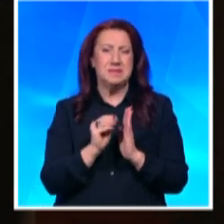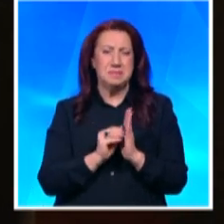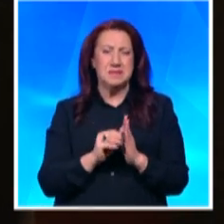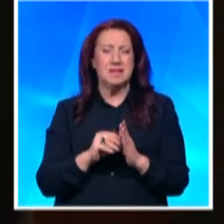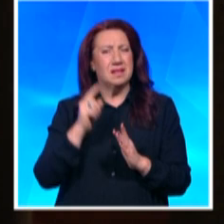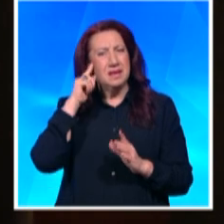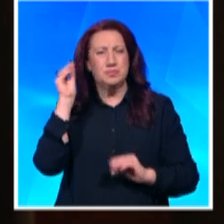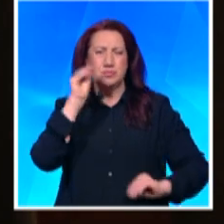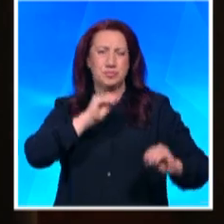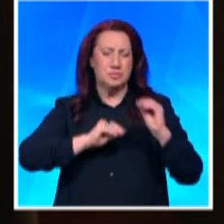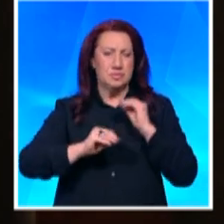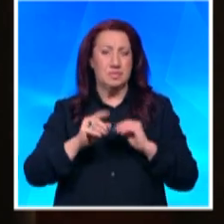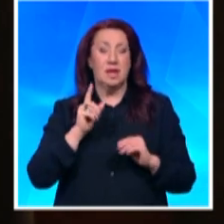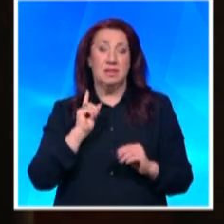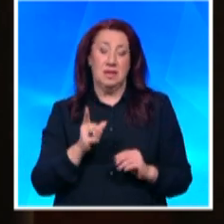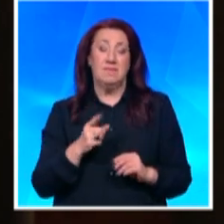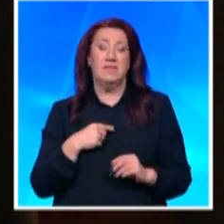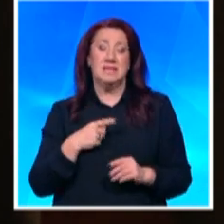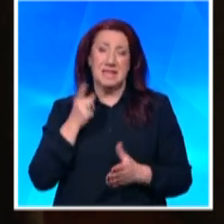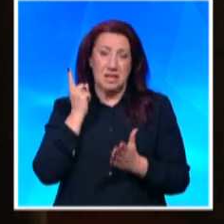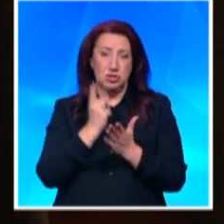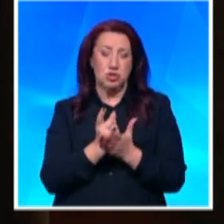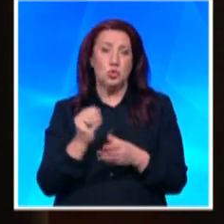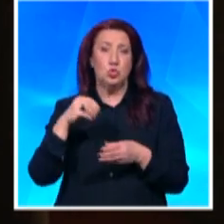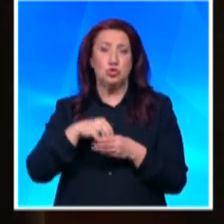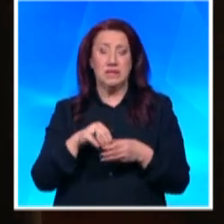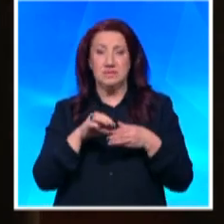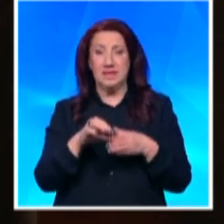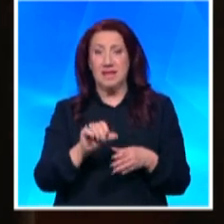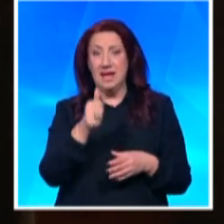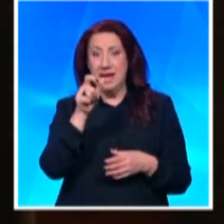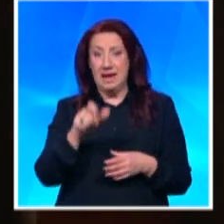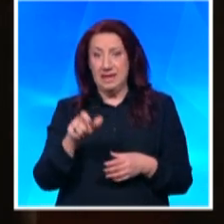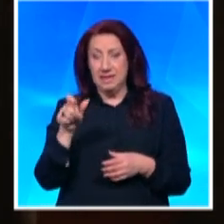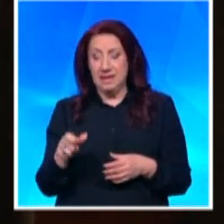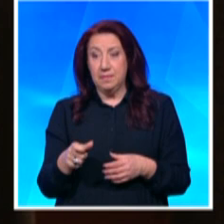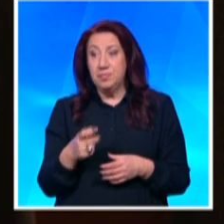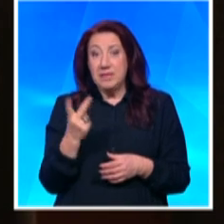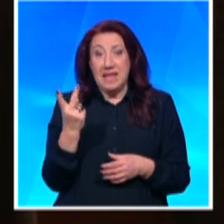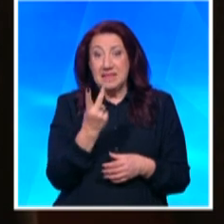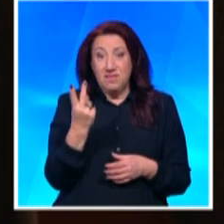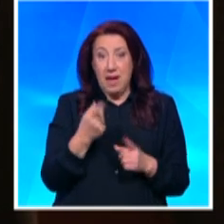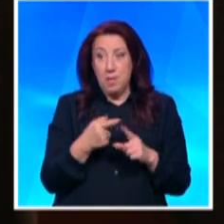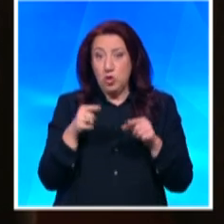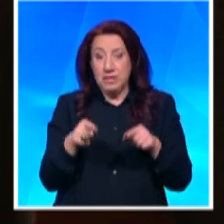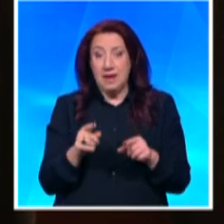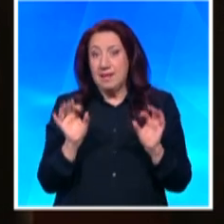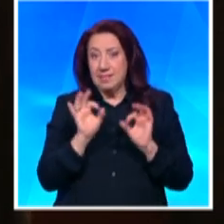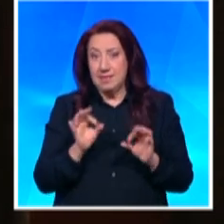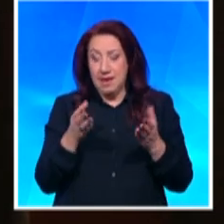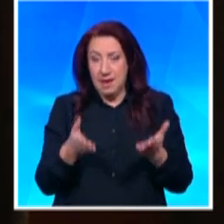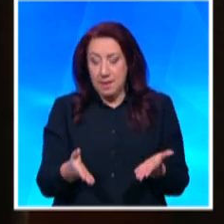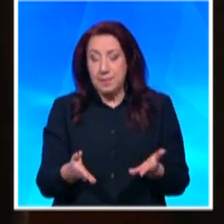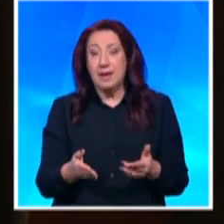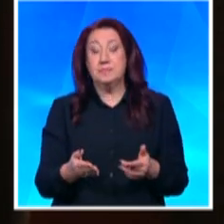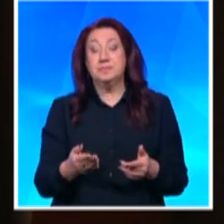Сериозна среща изисква участие на лидерите. Как си представяте среща, в която няма двама от основните ни лидери? Утре няма да стане заради